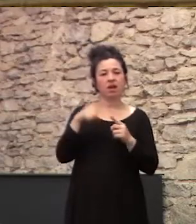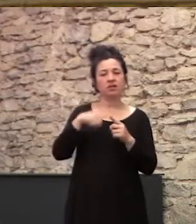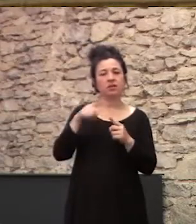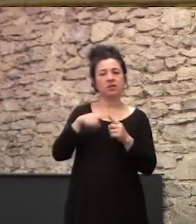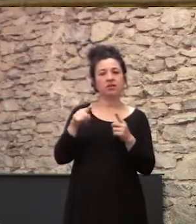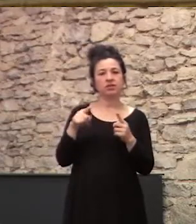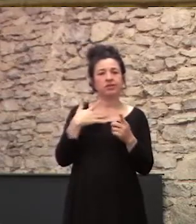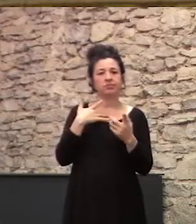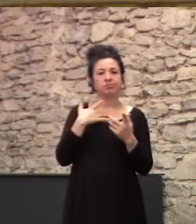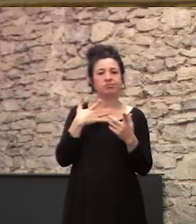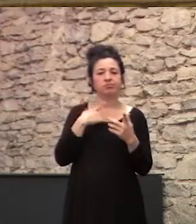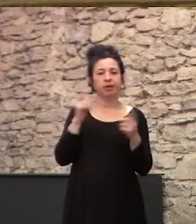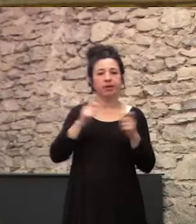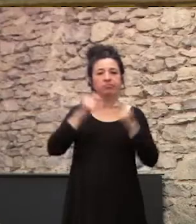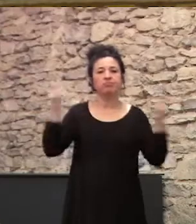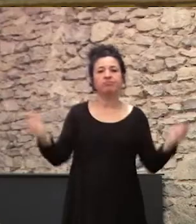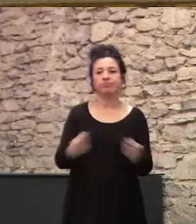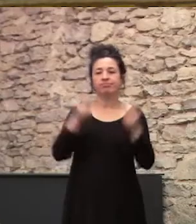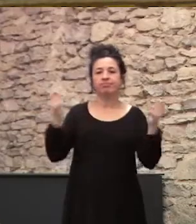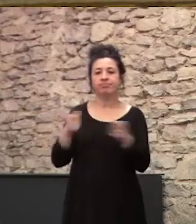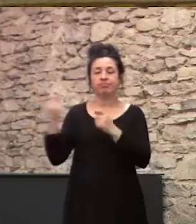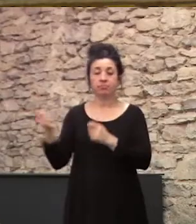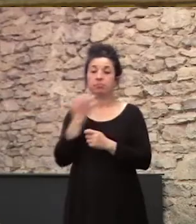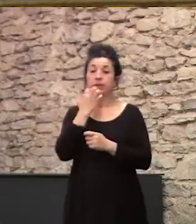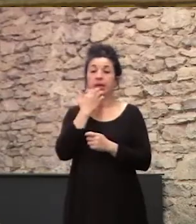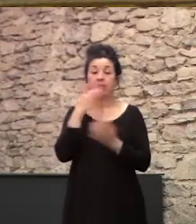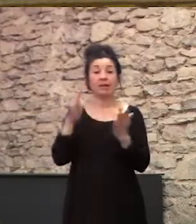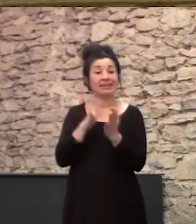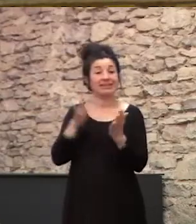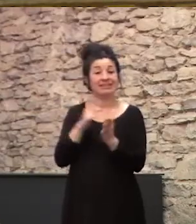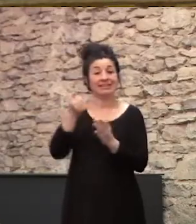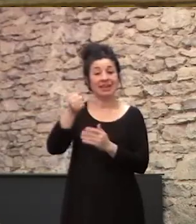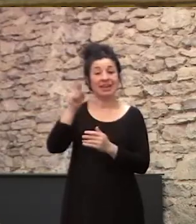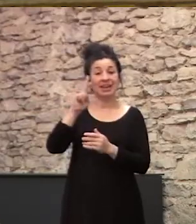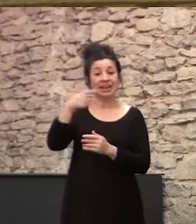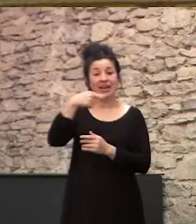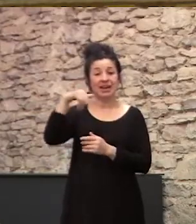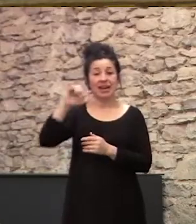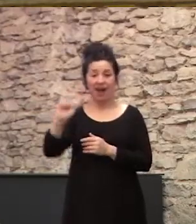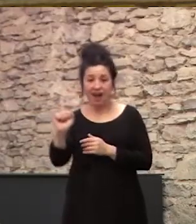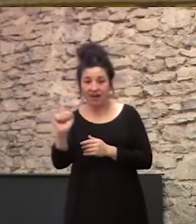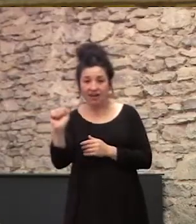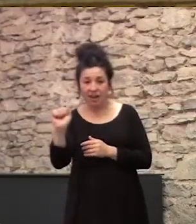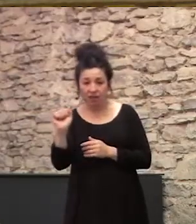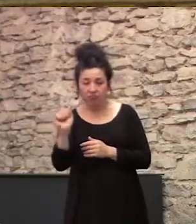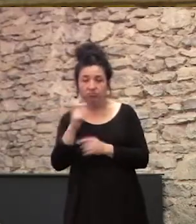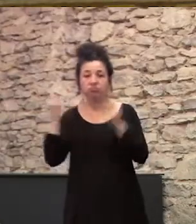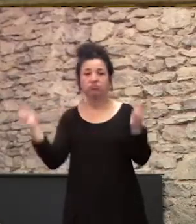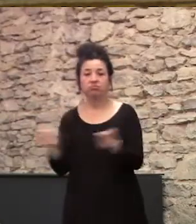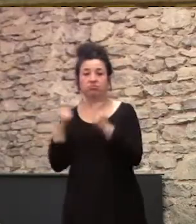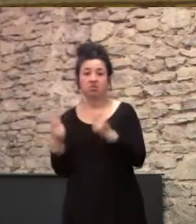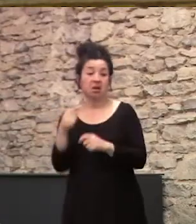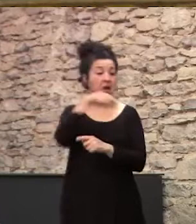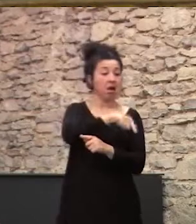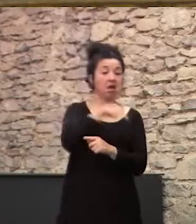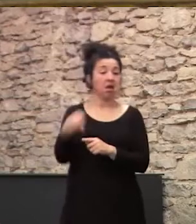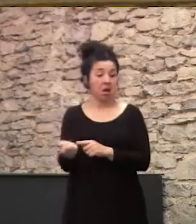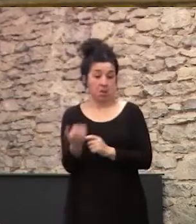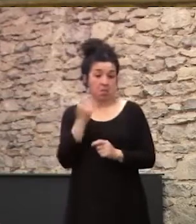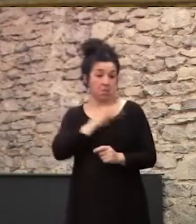agertuko lirakenak, zen zurtan gero argiakin erabaik publikatzen dut, ez dira indiferenteak batean edo bestean publikatuko nituzken gauzak.